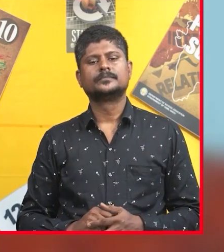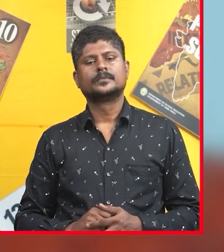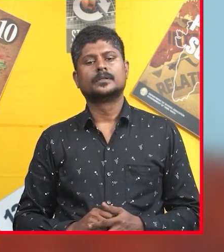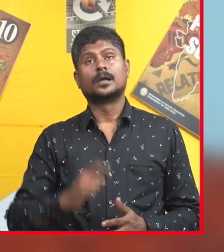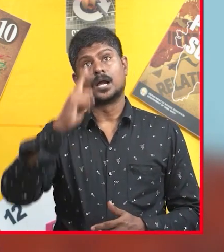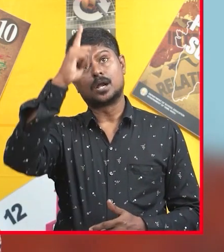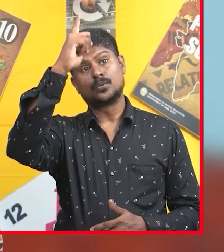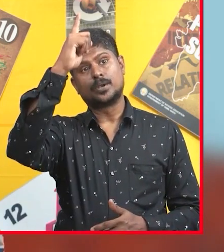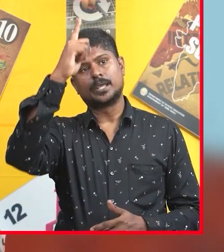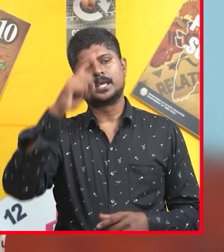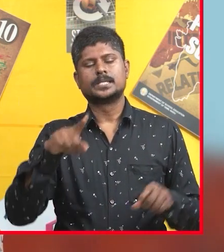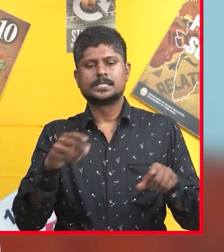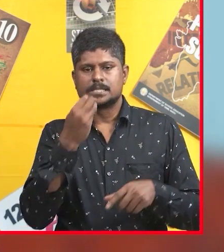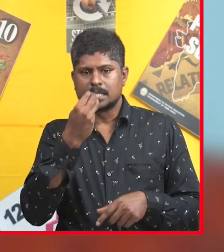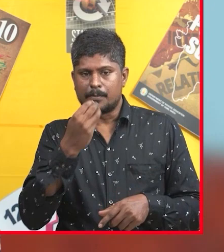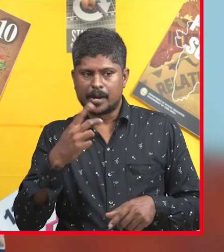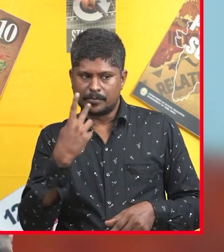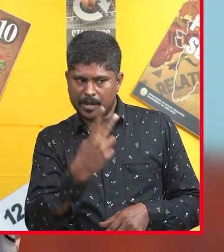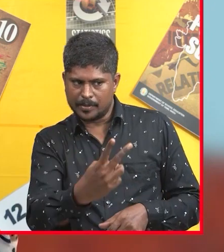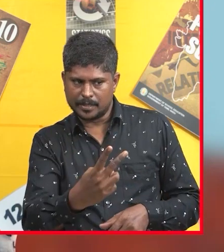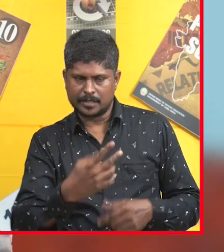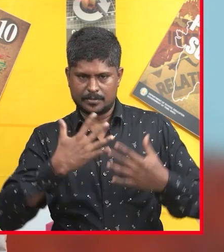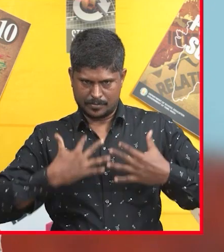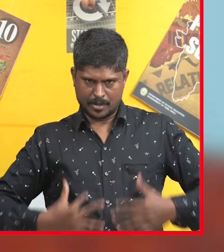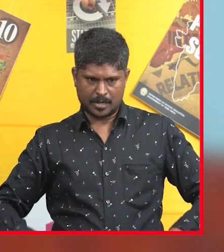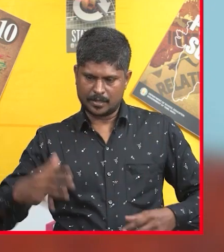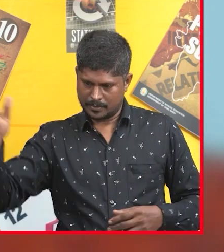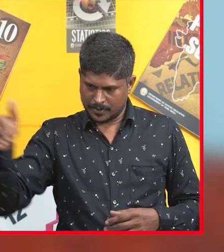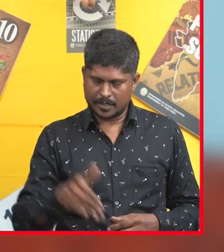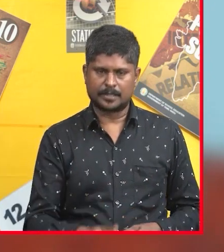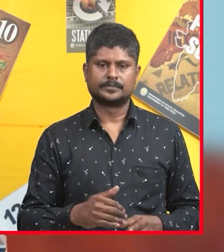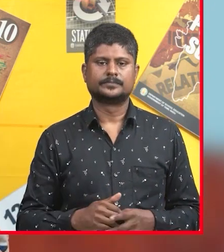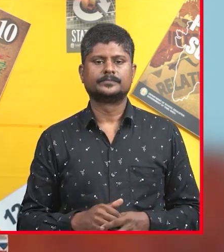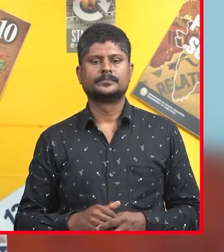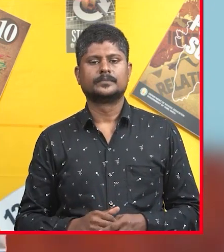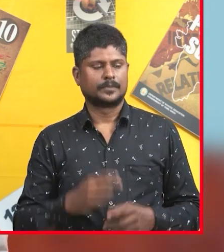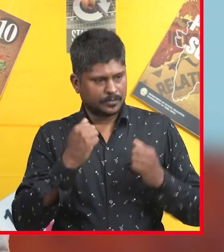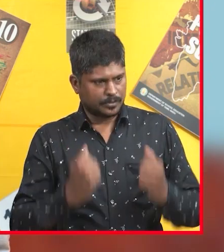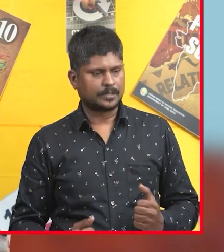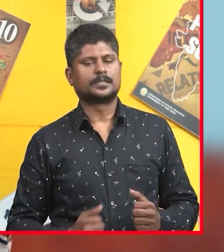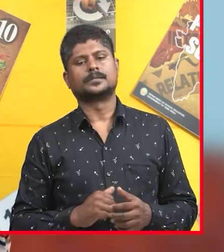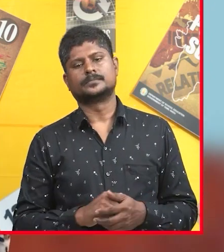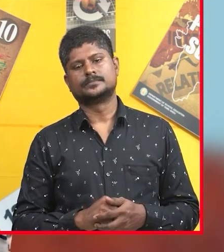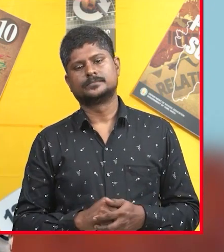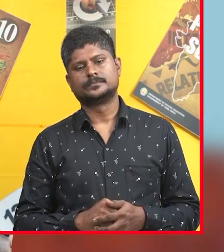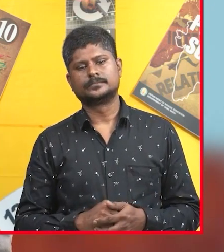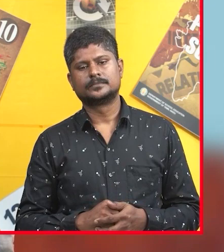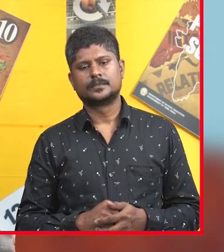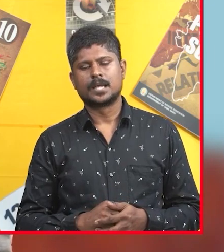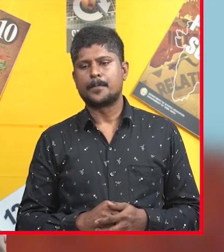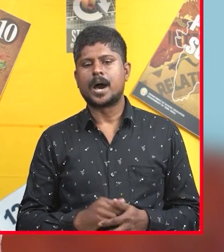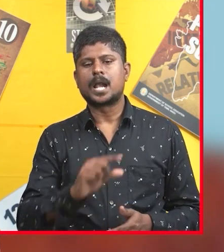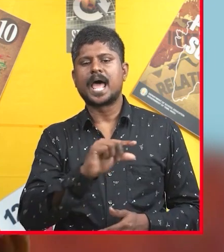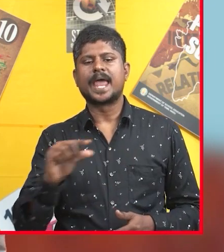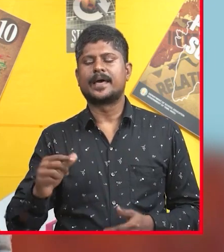கடவுளே விருந்தினரா மாறநாயனாரின் வீட்டுக்கு வர்றாரு, வந்து அமர்றாரு. உடனே